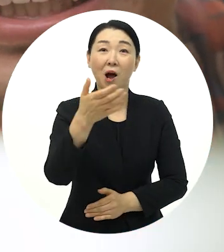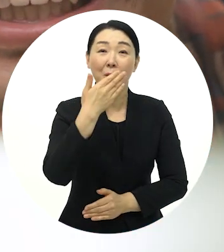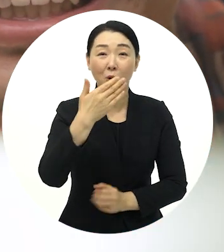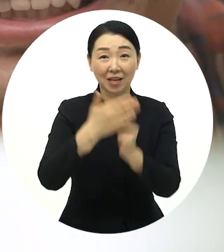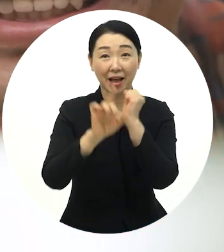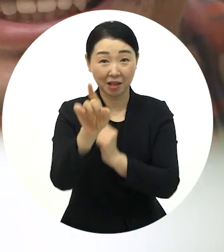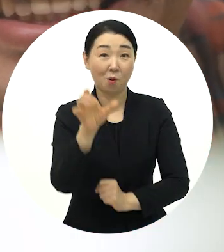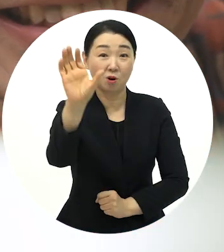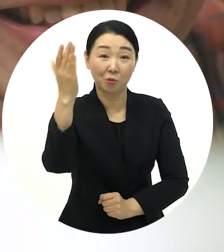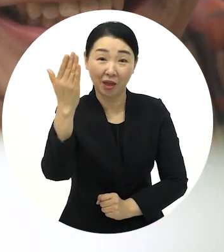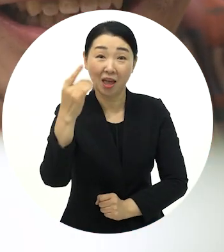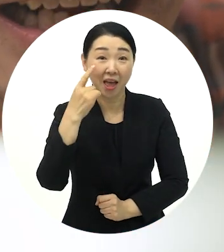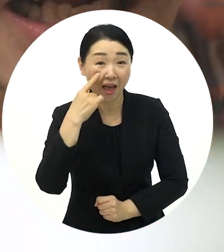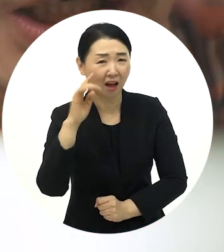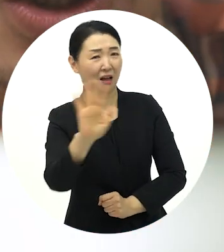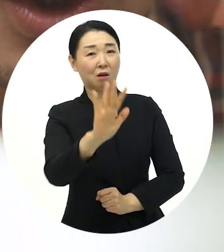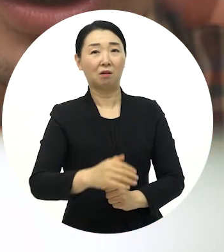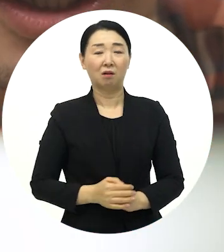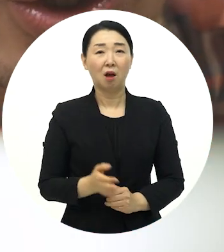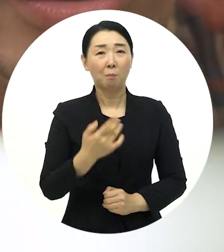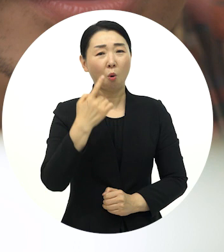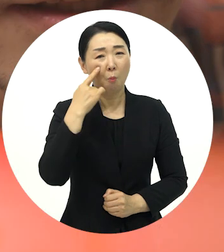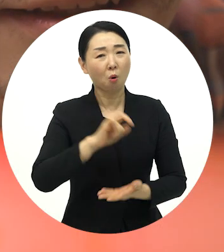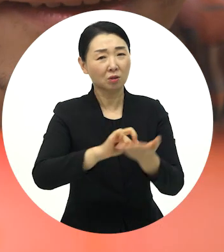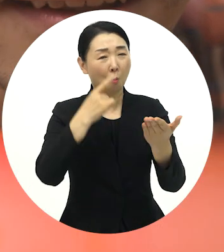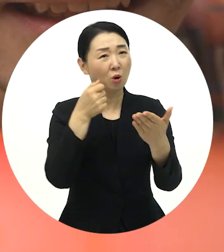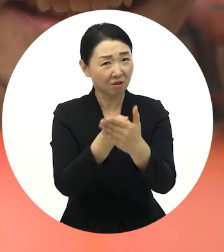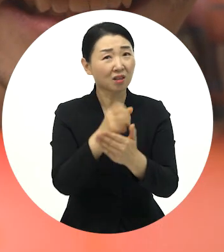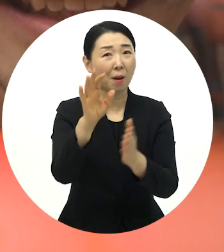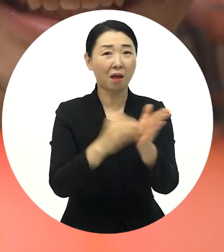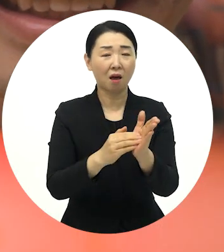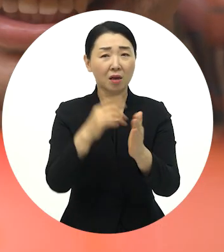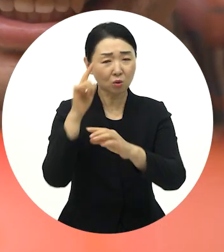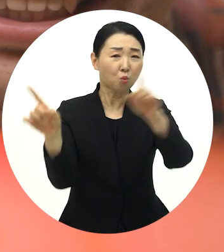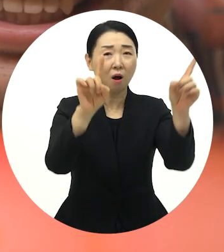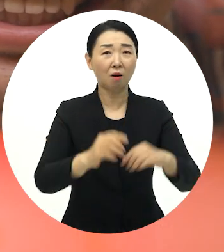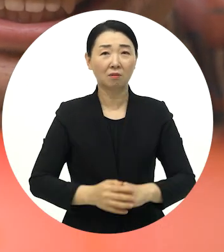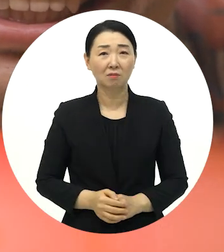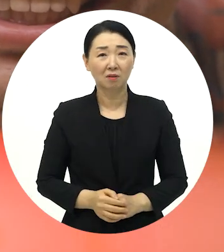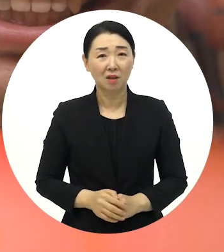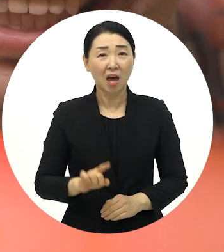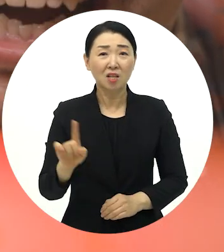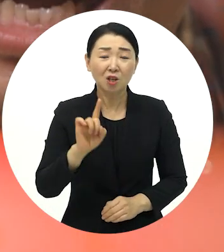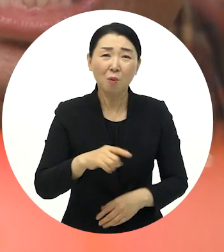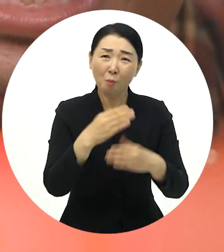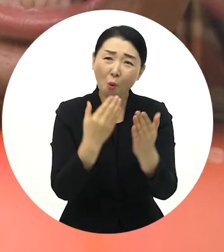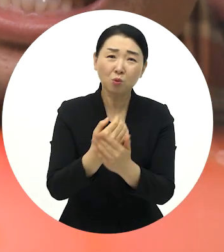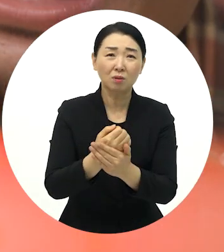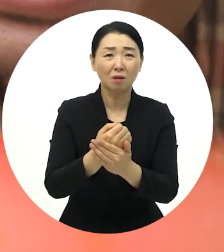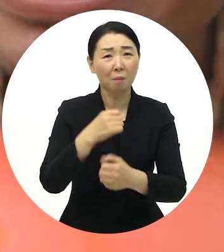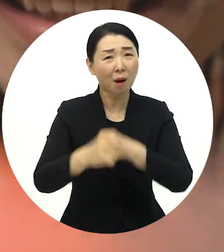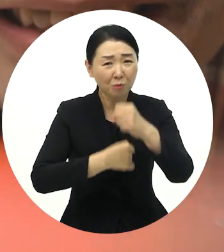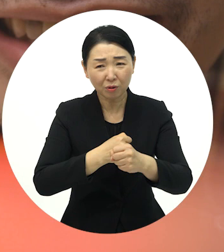거 사진 하나만 올리면 된대. 하자. 아니야. 아, 먹어보고 써보고 결정한다 그래. 야, 정신 차려. 지금 찬밥, 따스한 밥